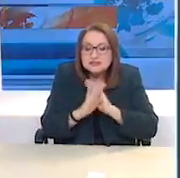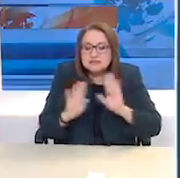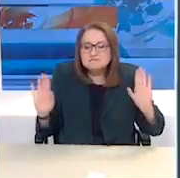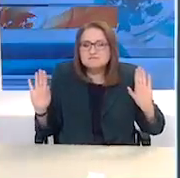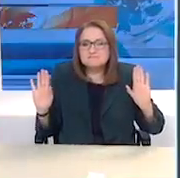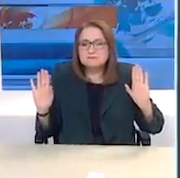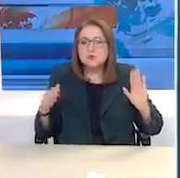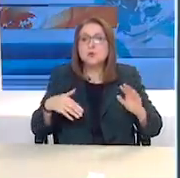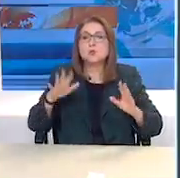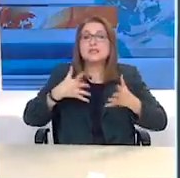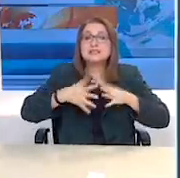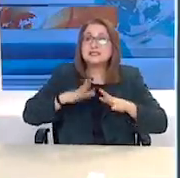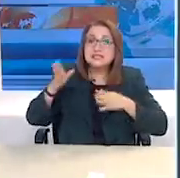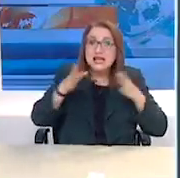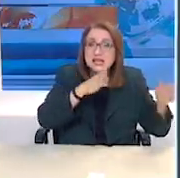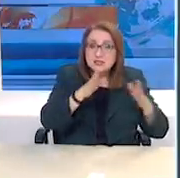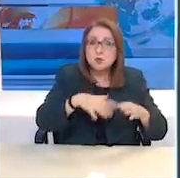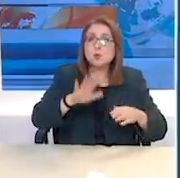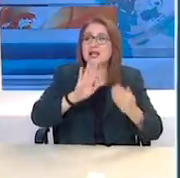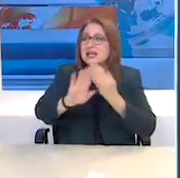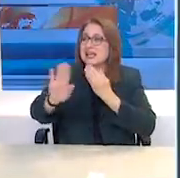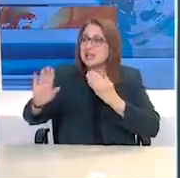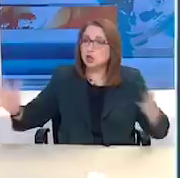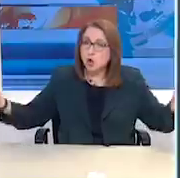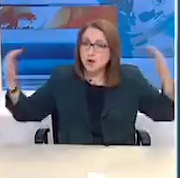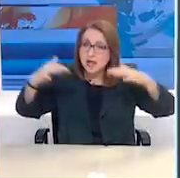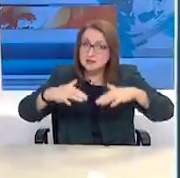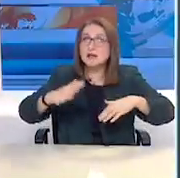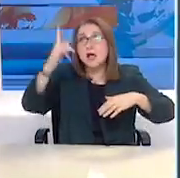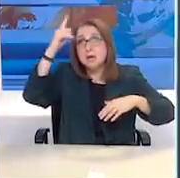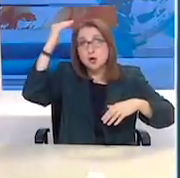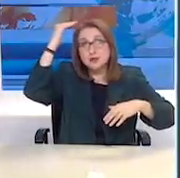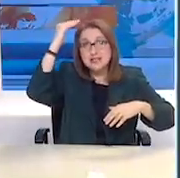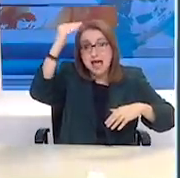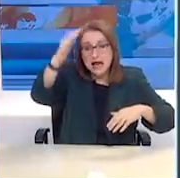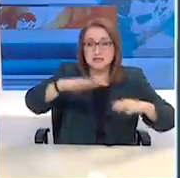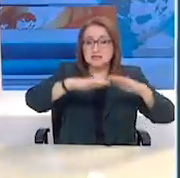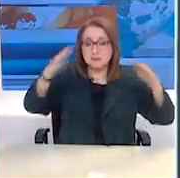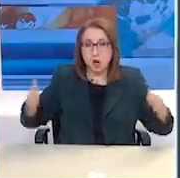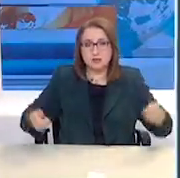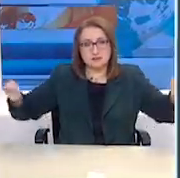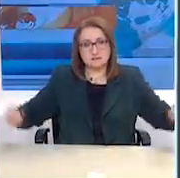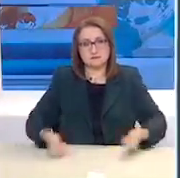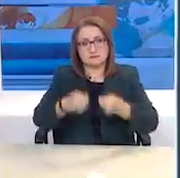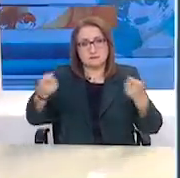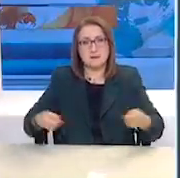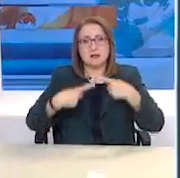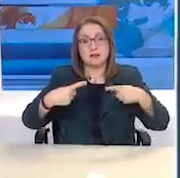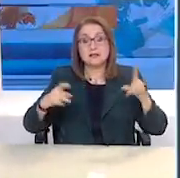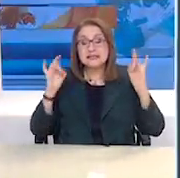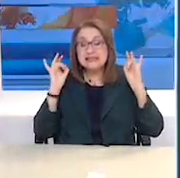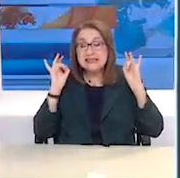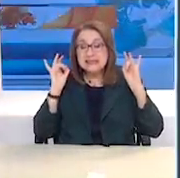συγγενείς θα πάμε, ούτε θα μαζευτεί όλη η γειτονιά σε ταράτσες, σε πιλωτές. Είναι εξαιρετικά επικίνδυνο και πρέπει να γίνει αντιληπτό